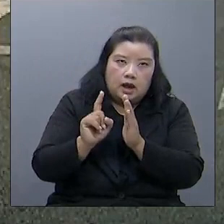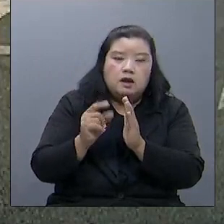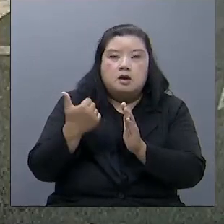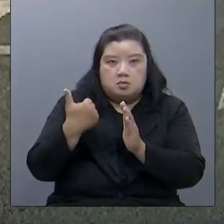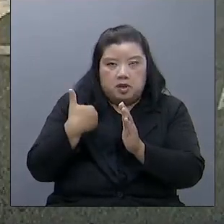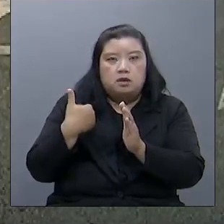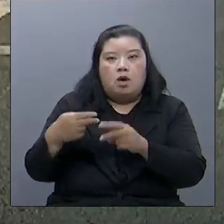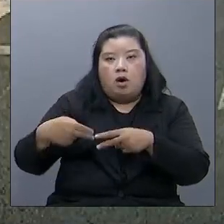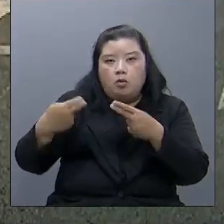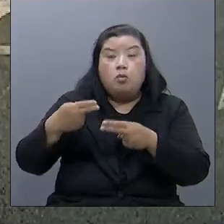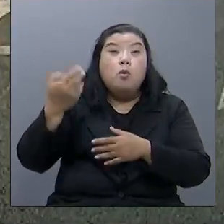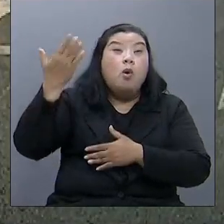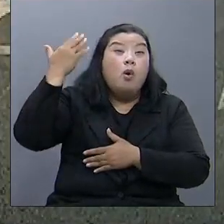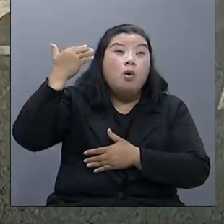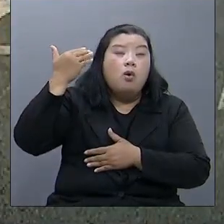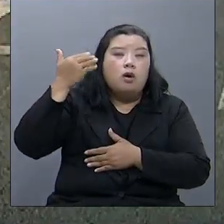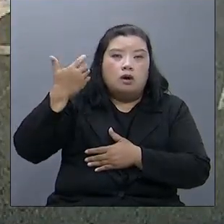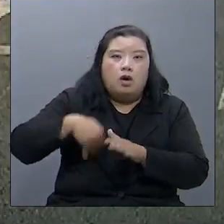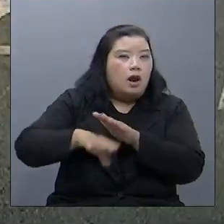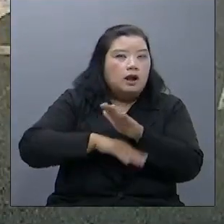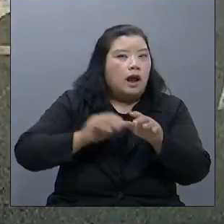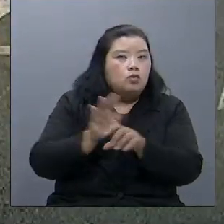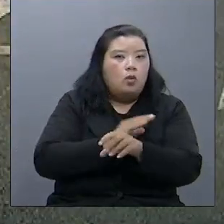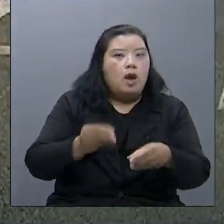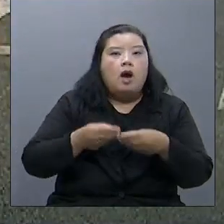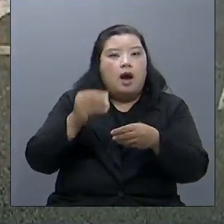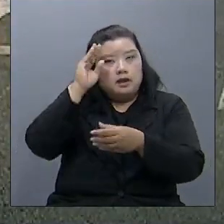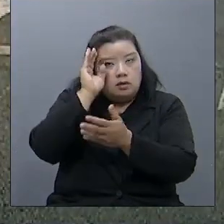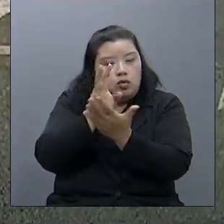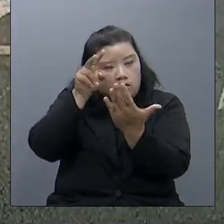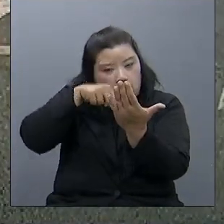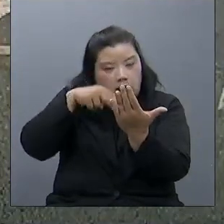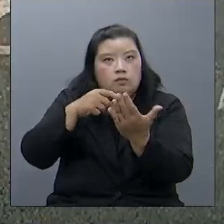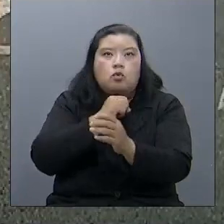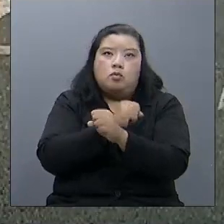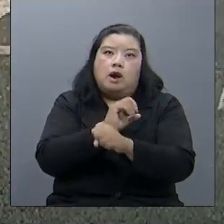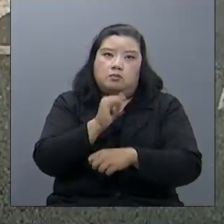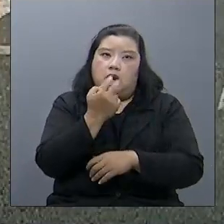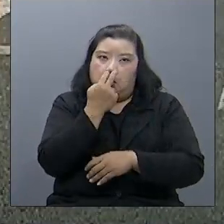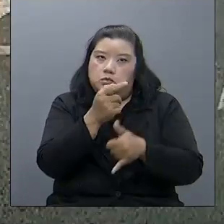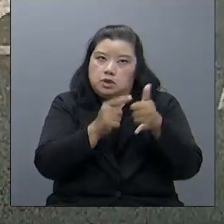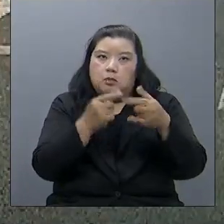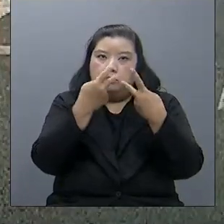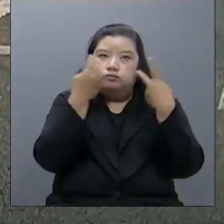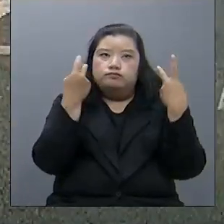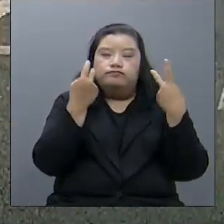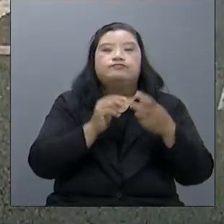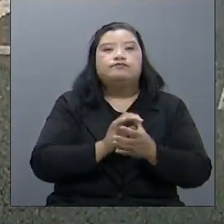ต่อสู้ขณะถูกจับกุมในอดีตให้ตำรวจชุดปฏิบัติการได้รับทราบเพื่อระมัดระวังในการปฏิบัติหน้าที่แล้ว